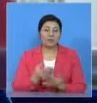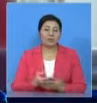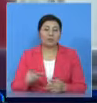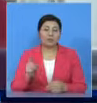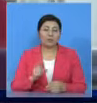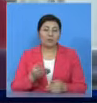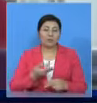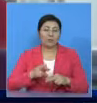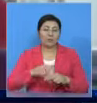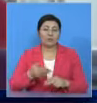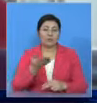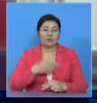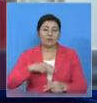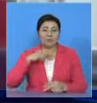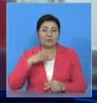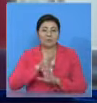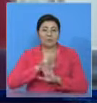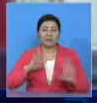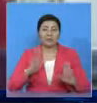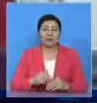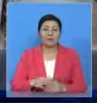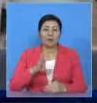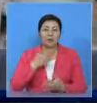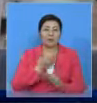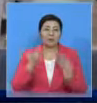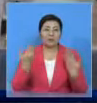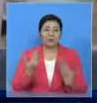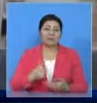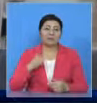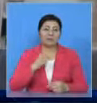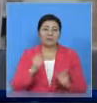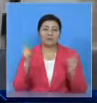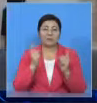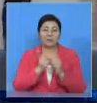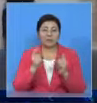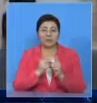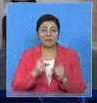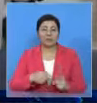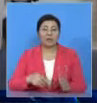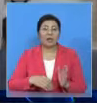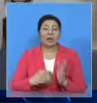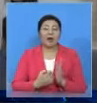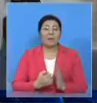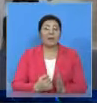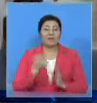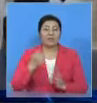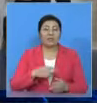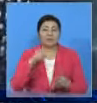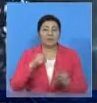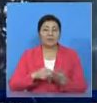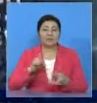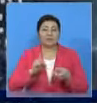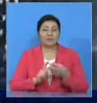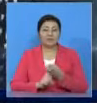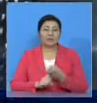что мы сегодня не уделяем своей семье время. И все. В своих выступлениях спикеры подняли и вопросы, связанные с